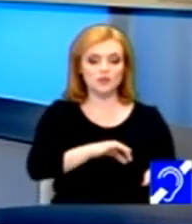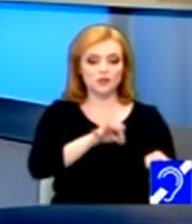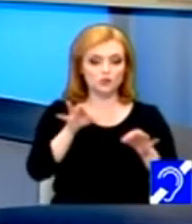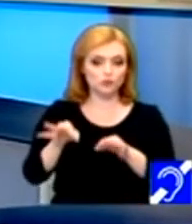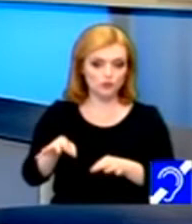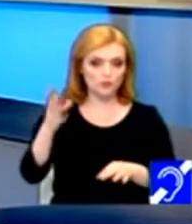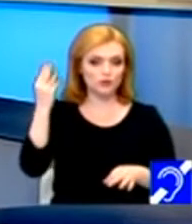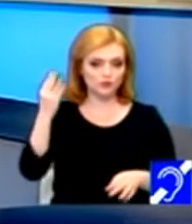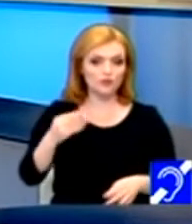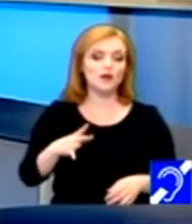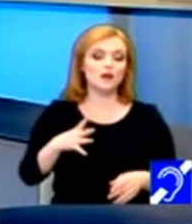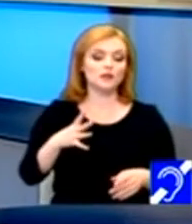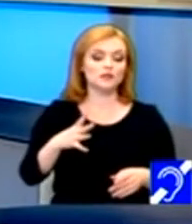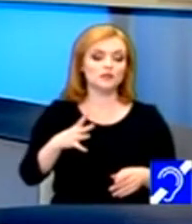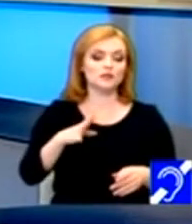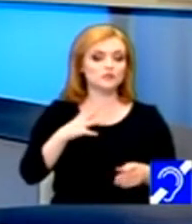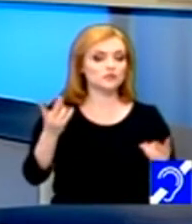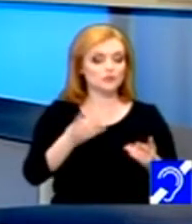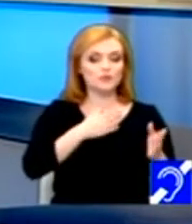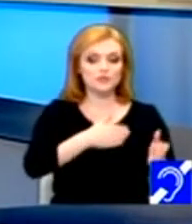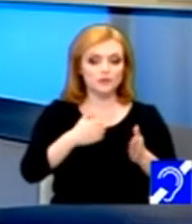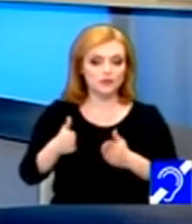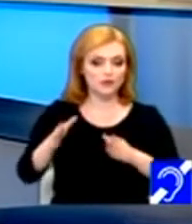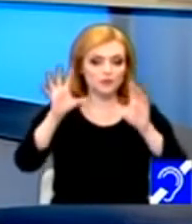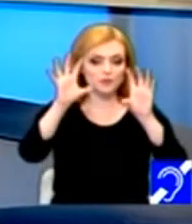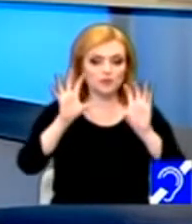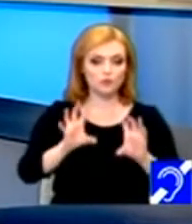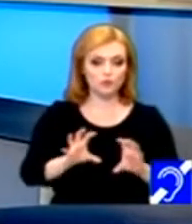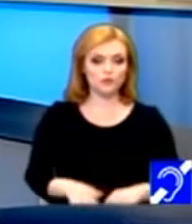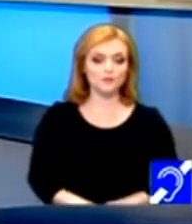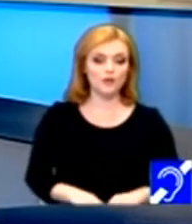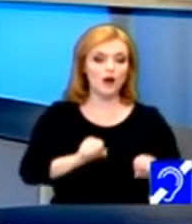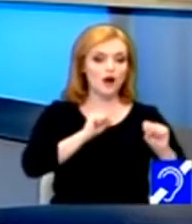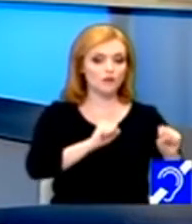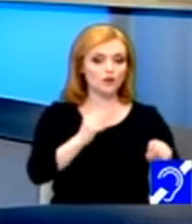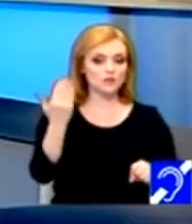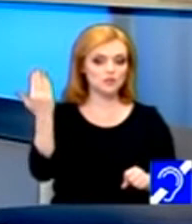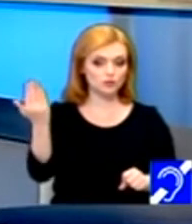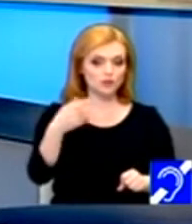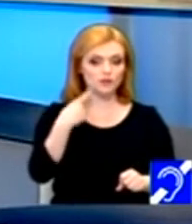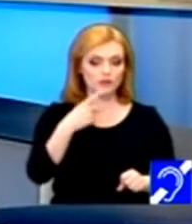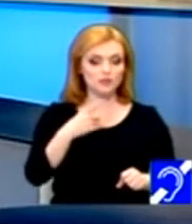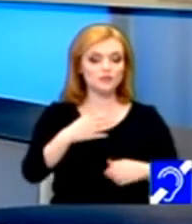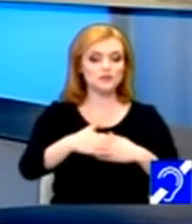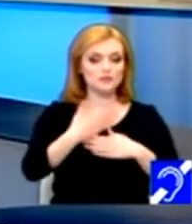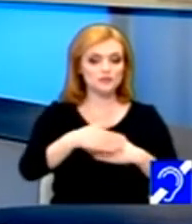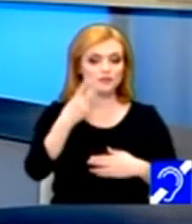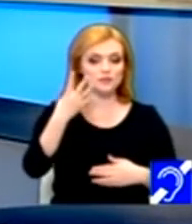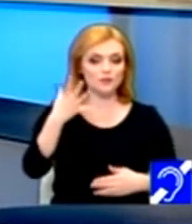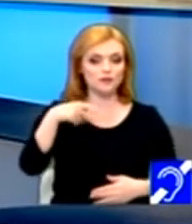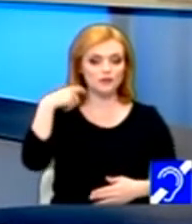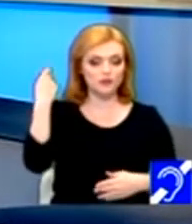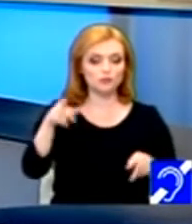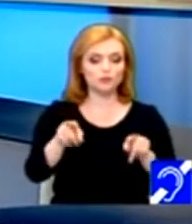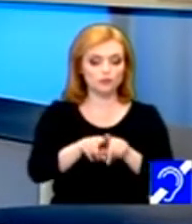Moldova trebuie reluat la Kiev cu respectarea tuturor normelor legale. Avocații lui Platon susțin că și condamnarea la 25 de ani